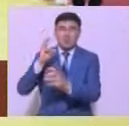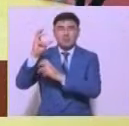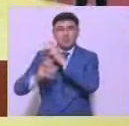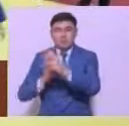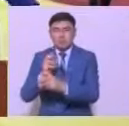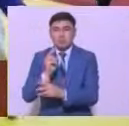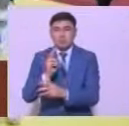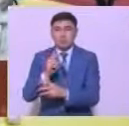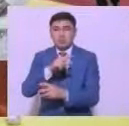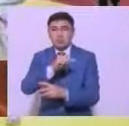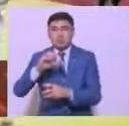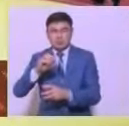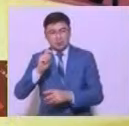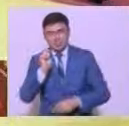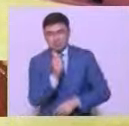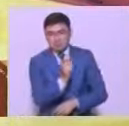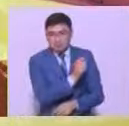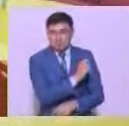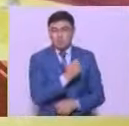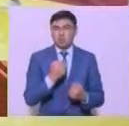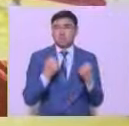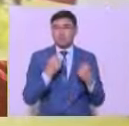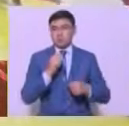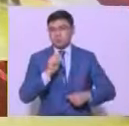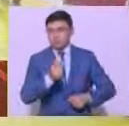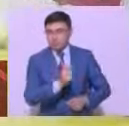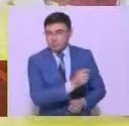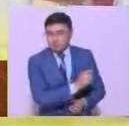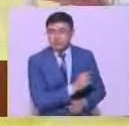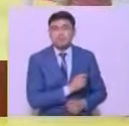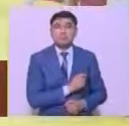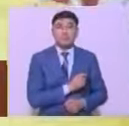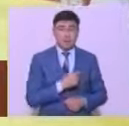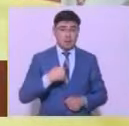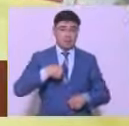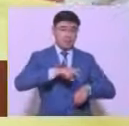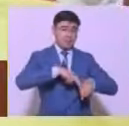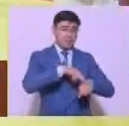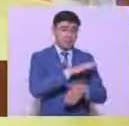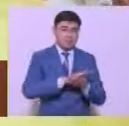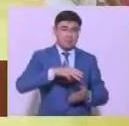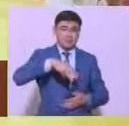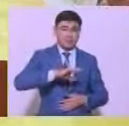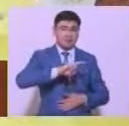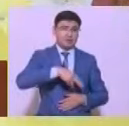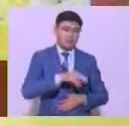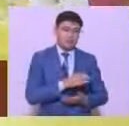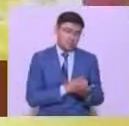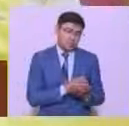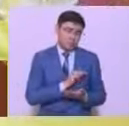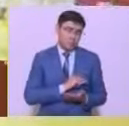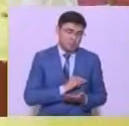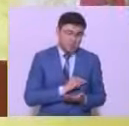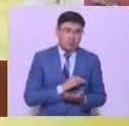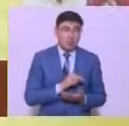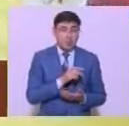классы беріліп жатыр. Сол сияқты. Енді мына среди полицейских, енді өзі ішкі істер бөлімінде жасағаннан кейін